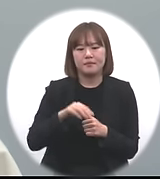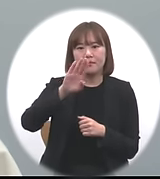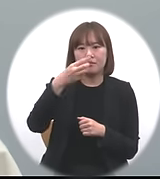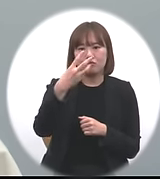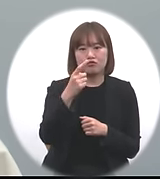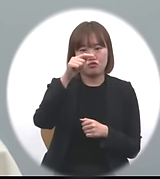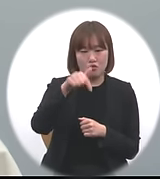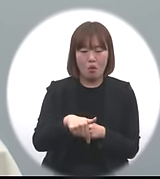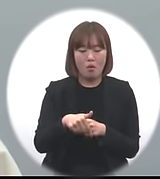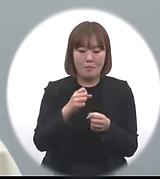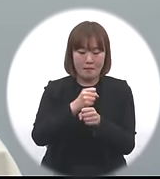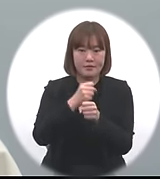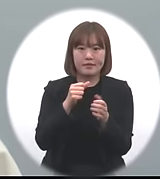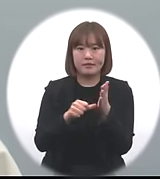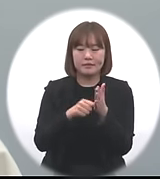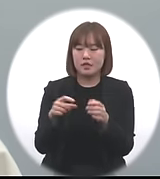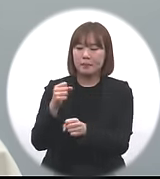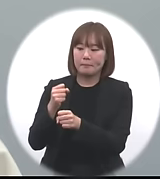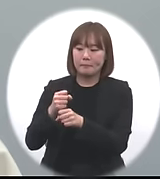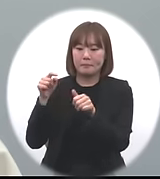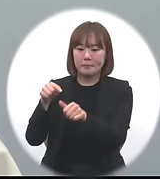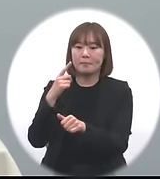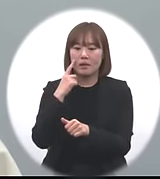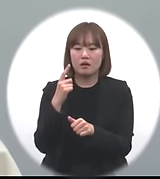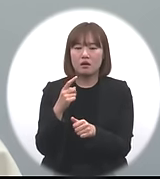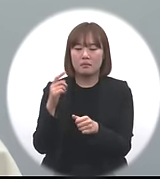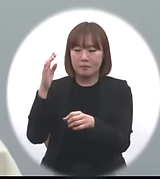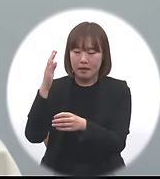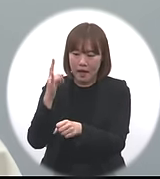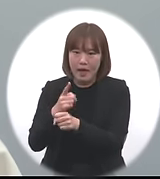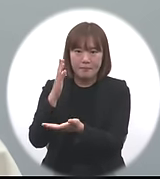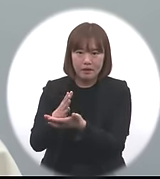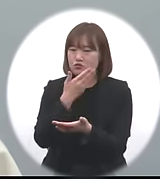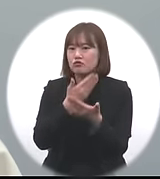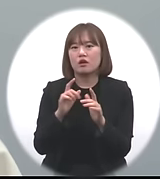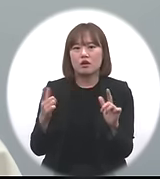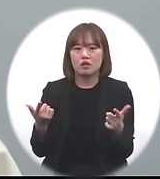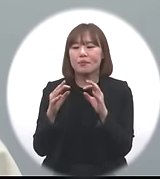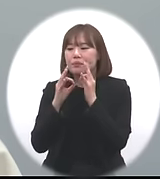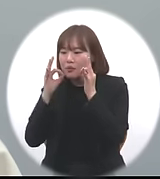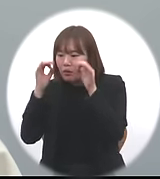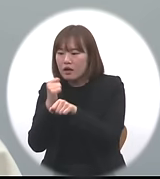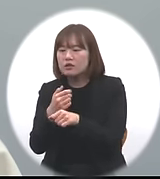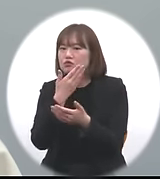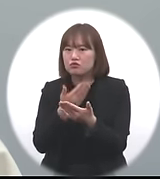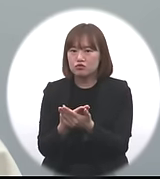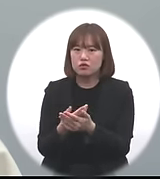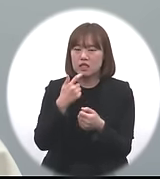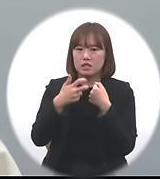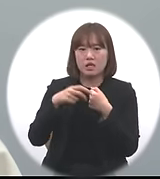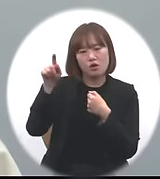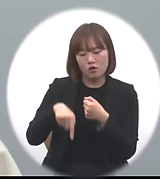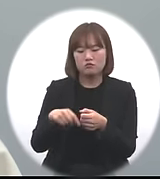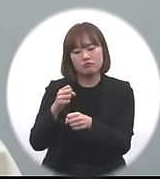대기실에서 가끔 그렇습니다. 기다리는 동안 이거 맞춰놔. 그러면 애가 맞추고 안 맞추는 게 중요한 게 아니죠. 그걸 맞추려고 노력했다는 거. 그리고 치과에 와서